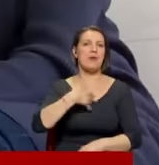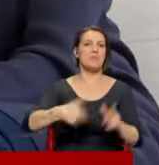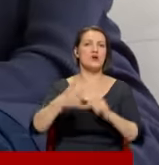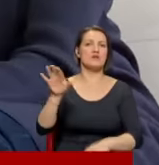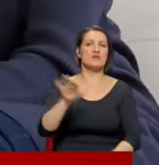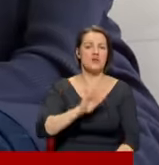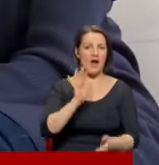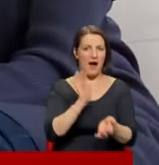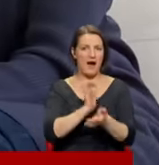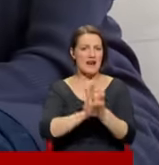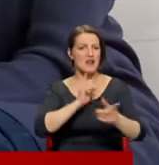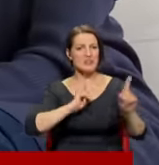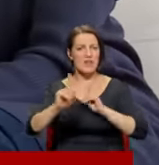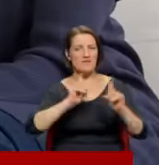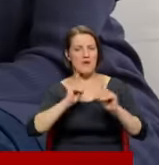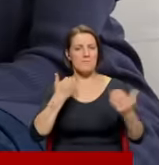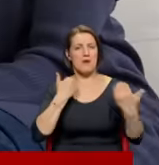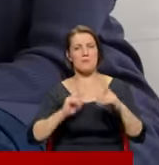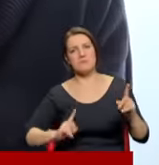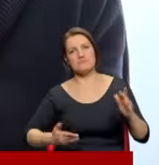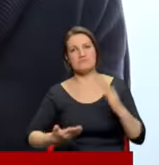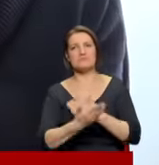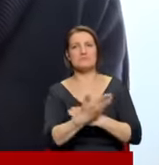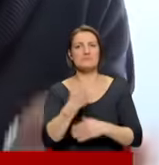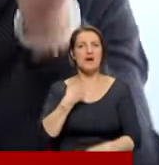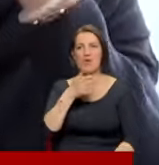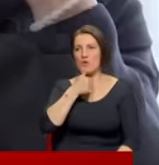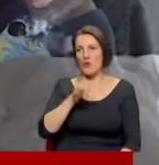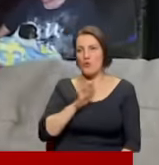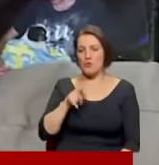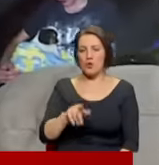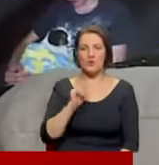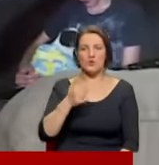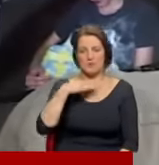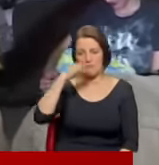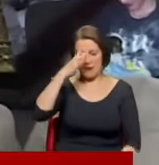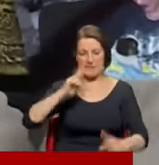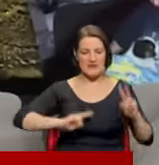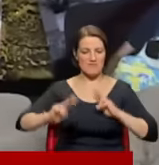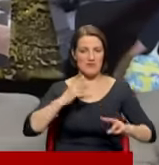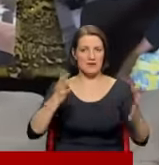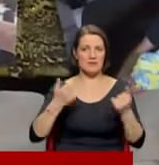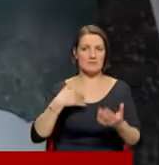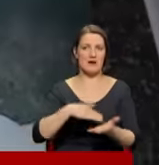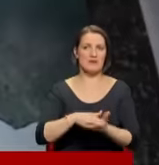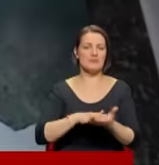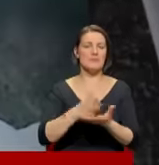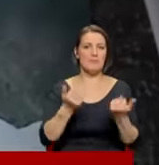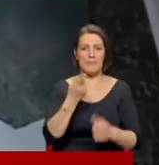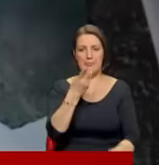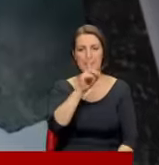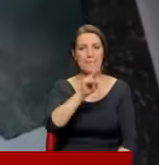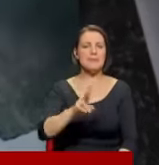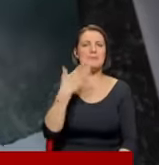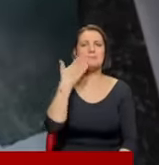seçildi. Aileler davasını Yargıtay'a taşıyacak. Ben oğluma o gün bayramlık aldım, ayakkabı aldım.